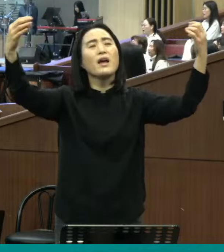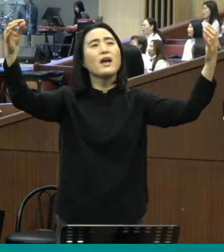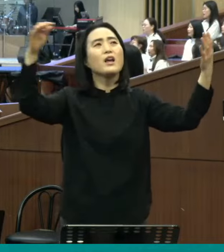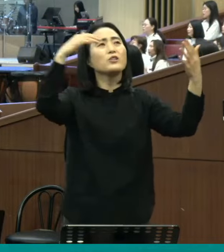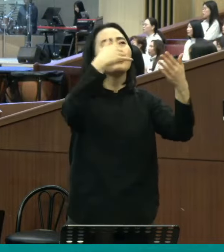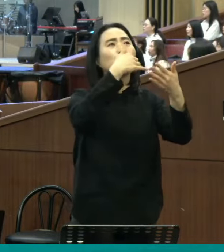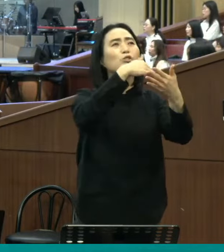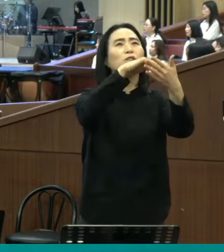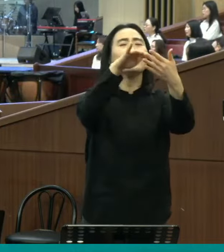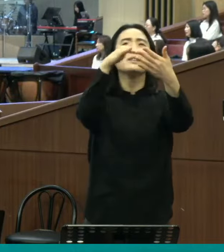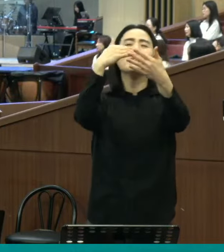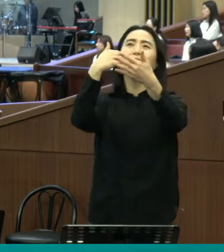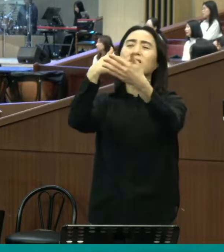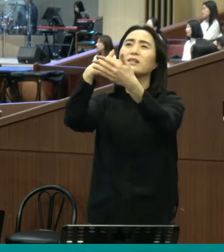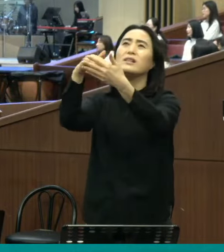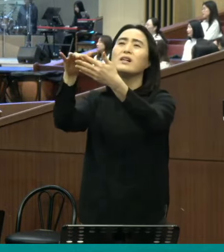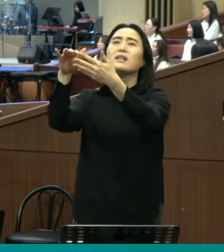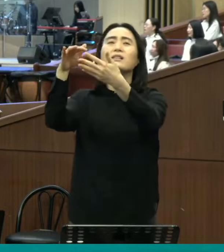별들의 수를